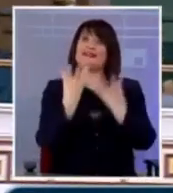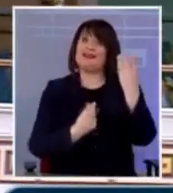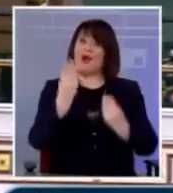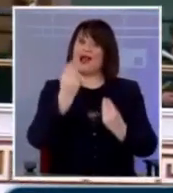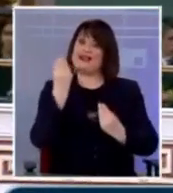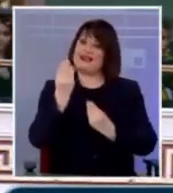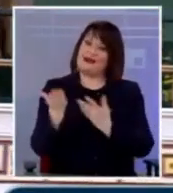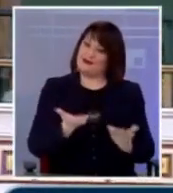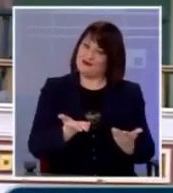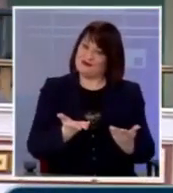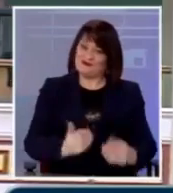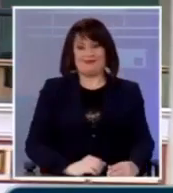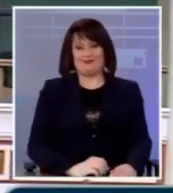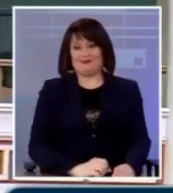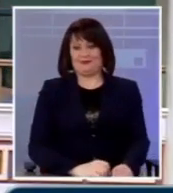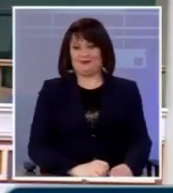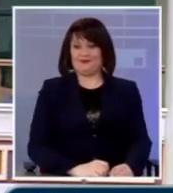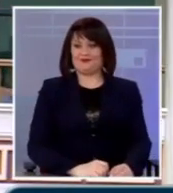Σας καλωσορίζουμε.